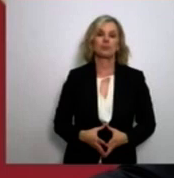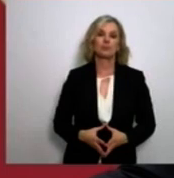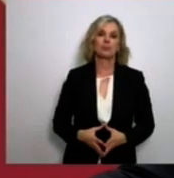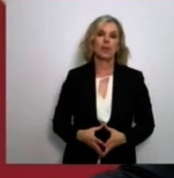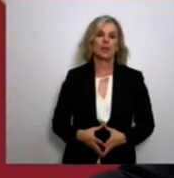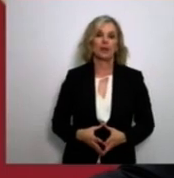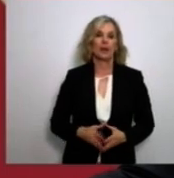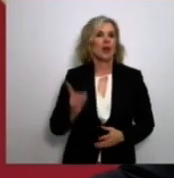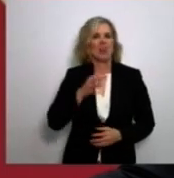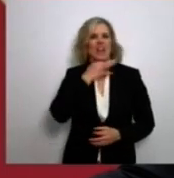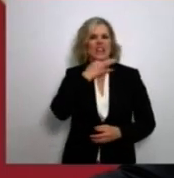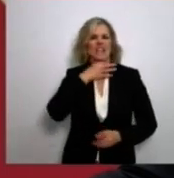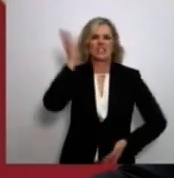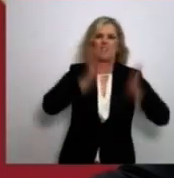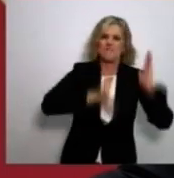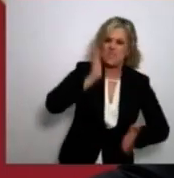Όμως δεν χρειάζεται να γίνει κάτι τέτοιο.